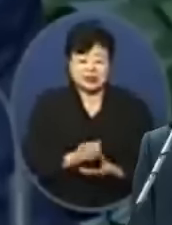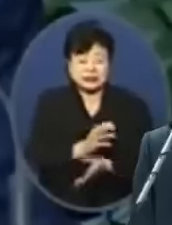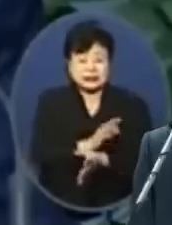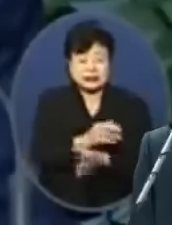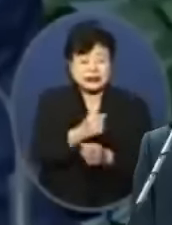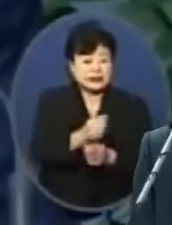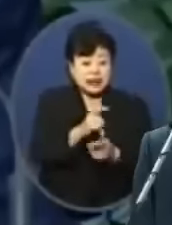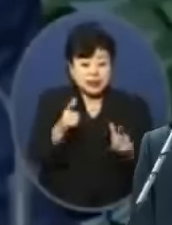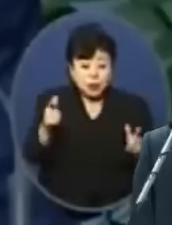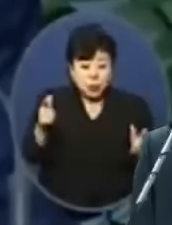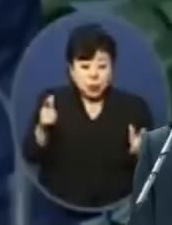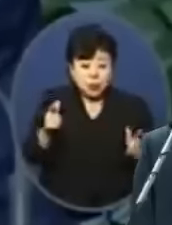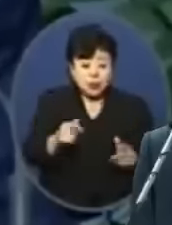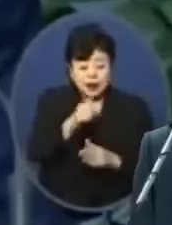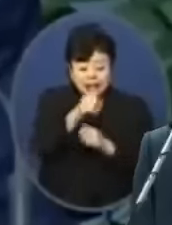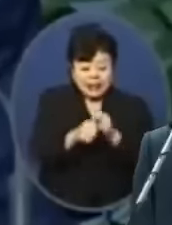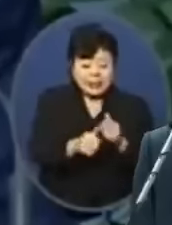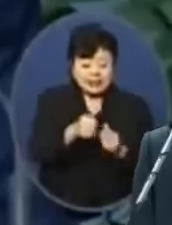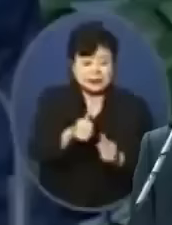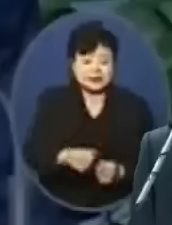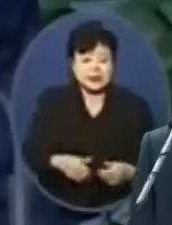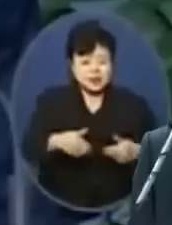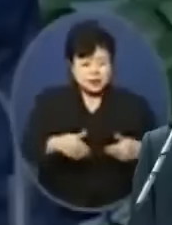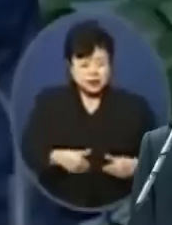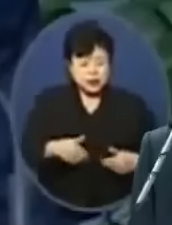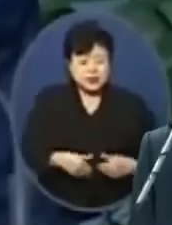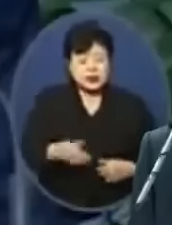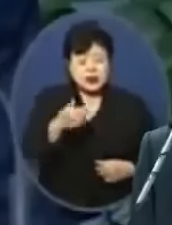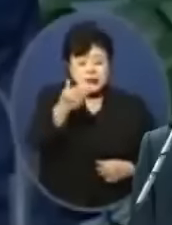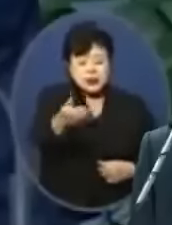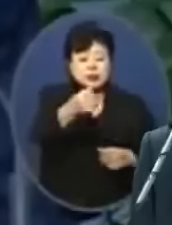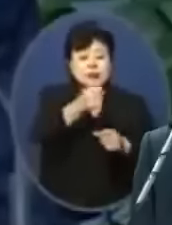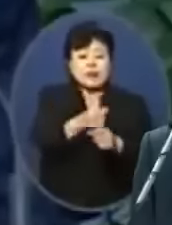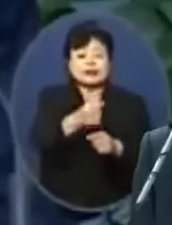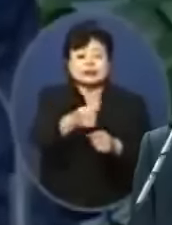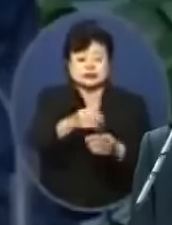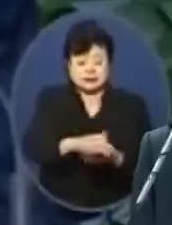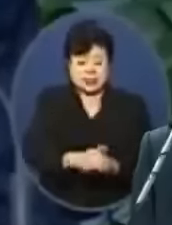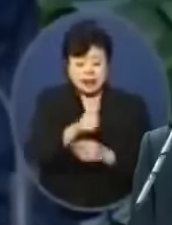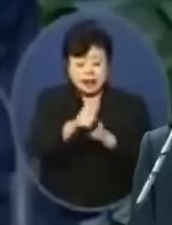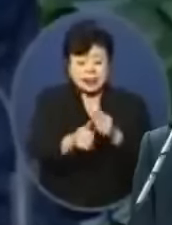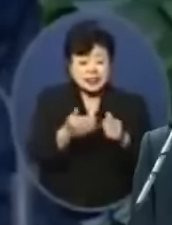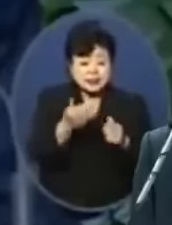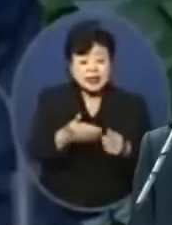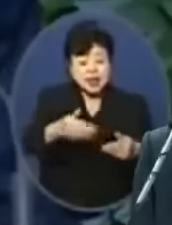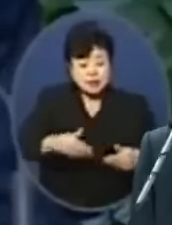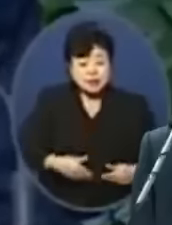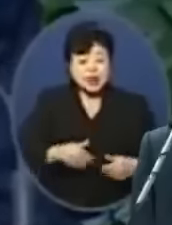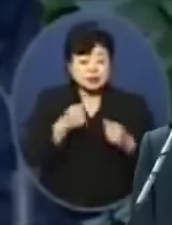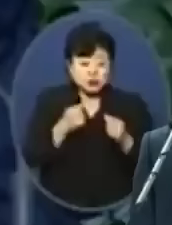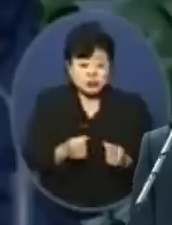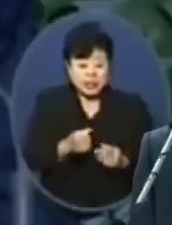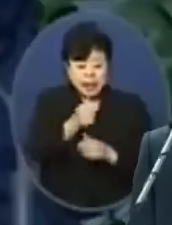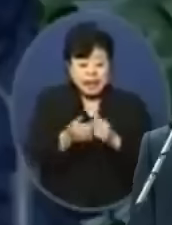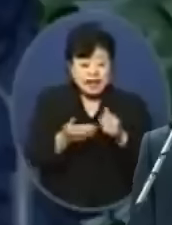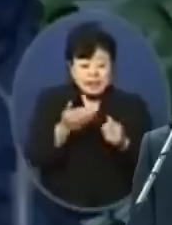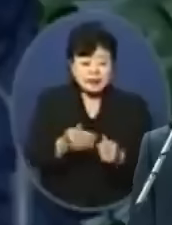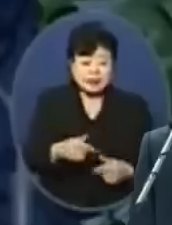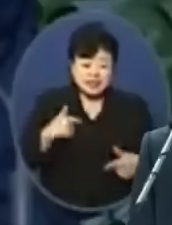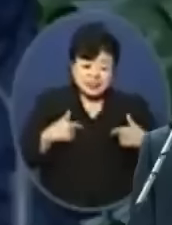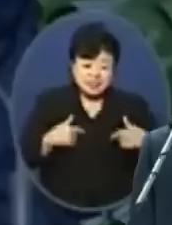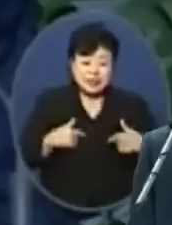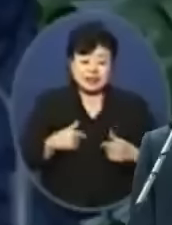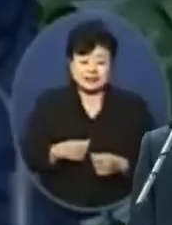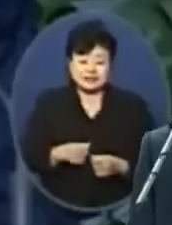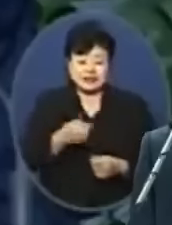것은 아닙니다. 하나님이 필요해서 여러분 만드신 것입니다. 하나님께 필요한 존재요. 하나님이